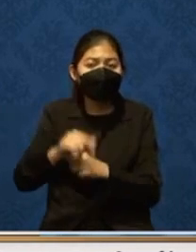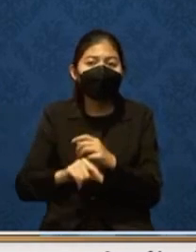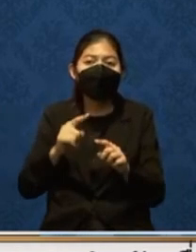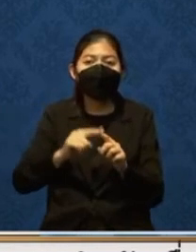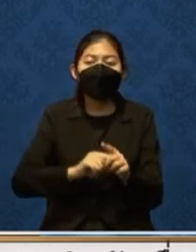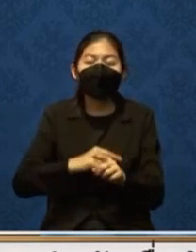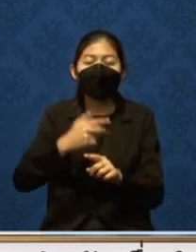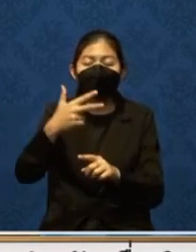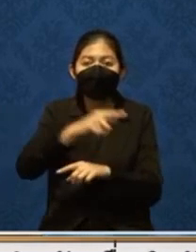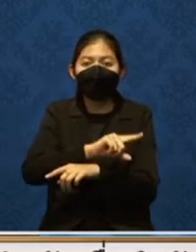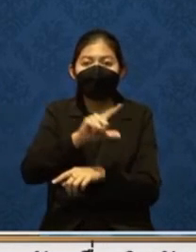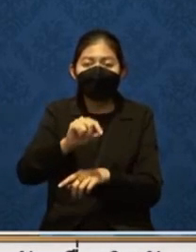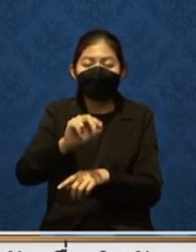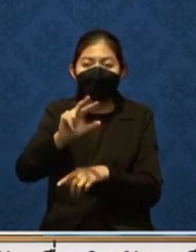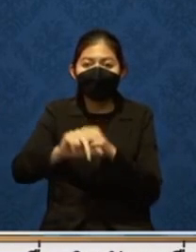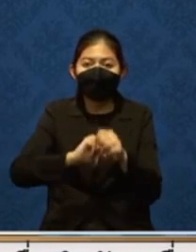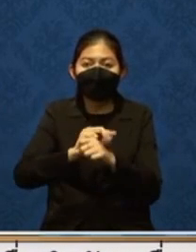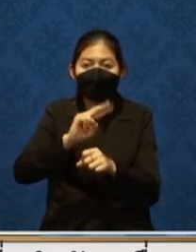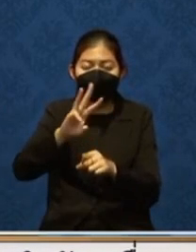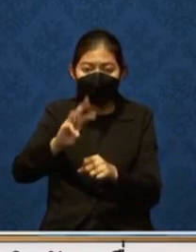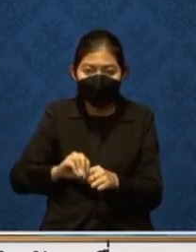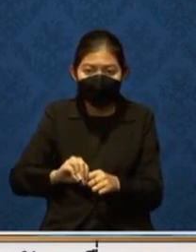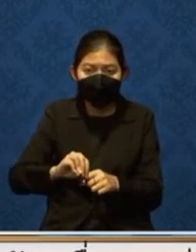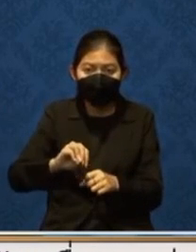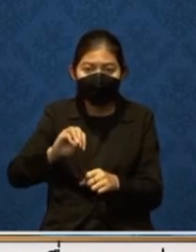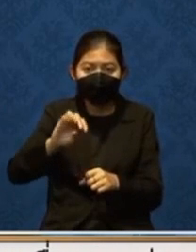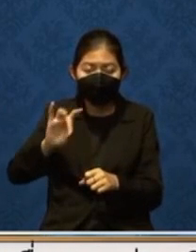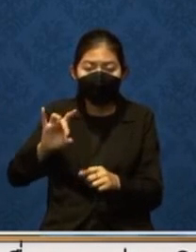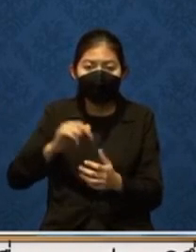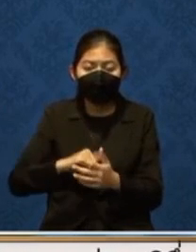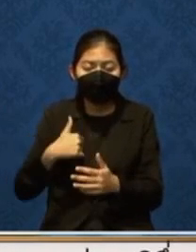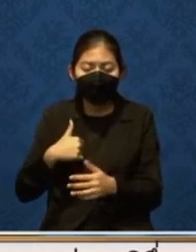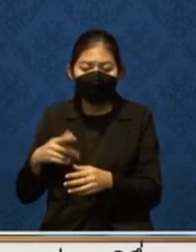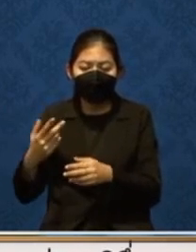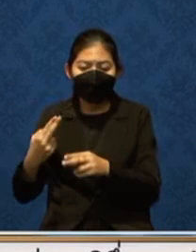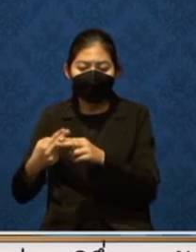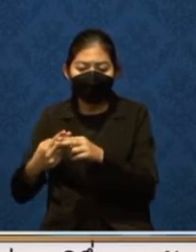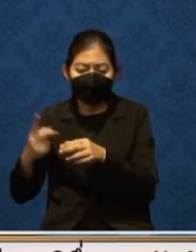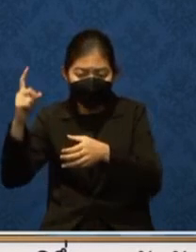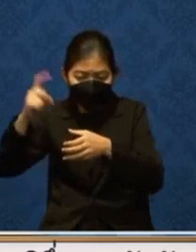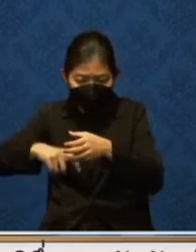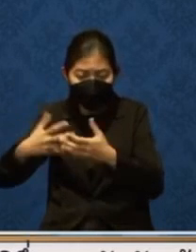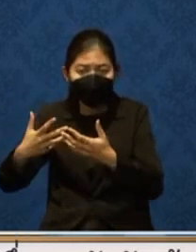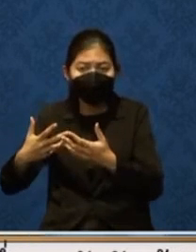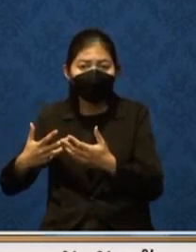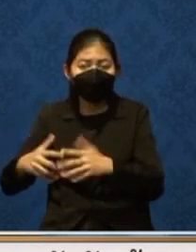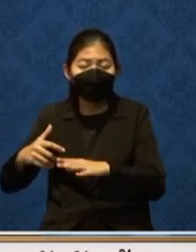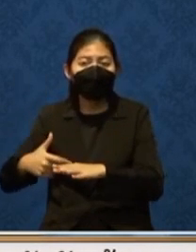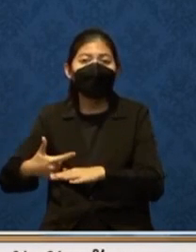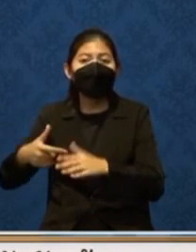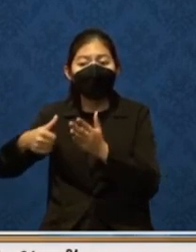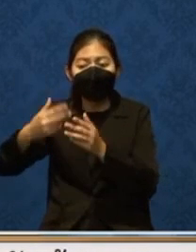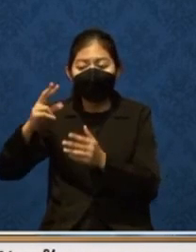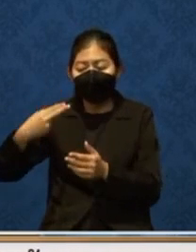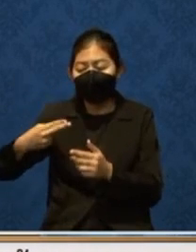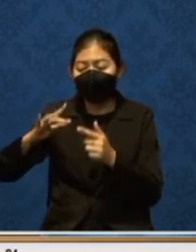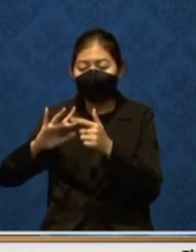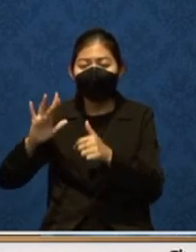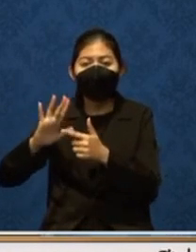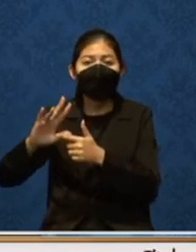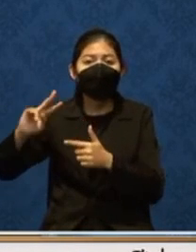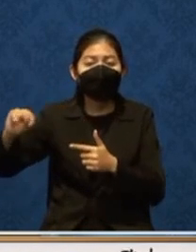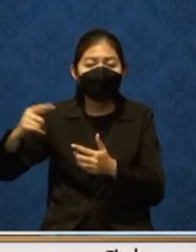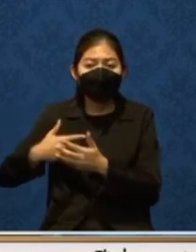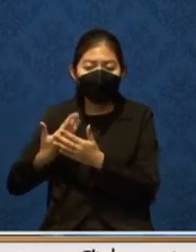ก็ปรากฏว่าท่านรฐมติศักษยามกลับเข้ามามชื่อเป็ผู้ถือหนใหญ่และจากทุนจดจัตั้งที่ 1 ล้านคร